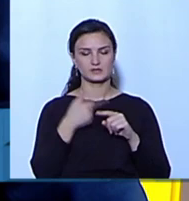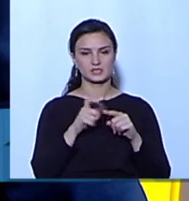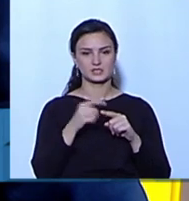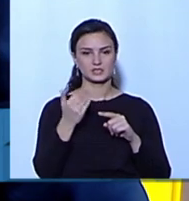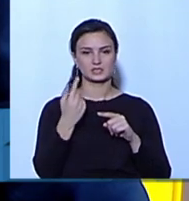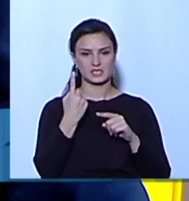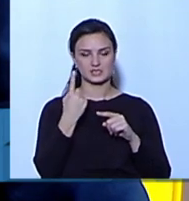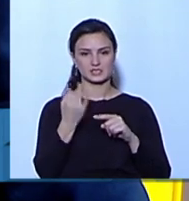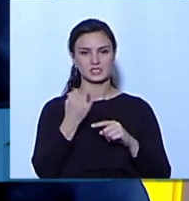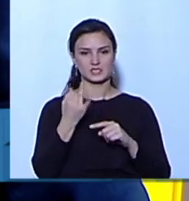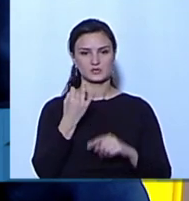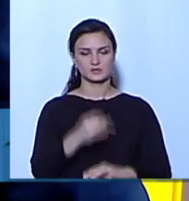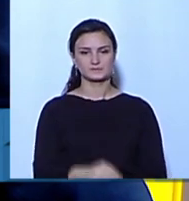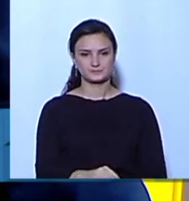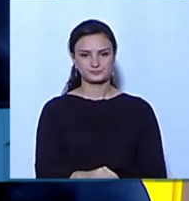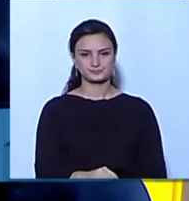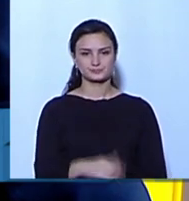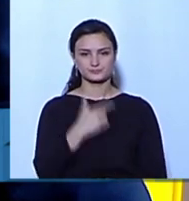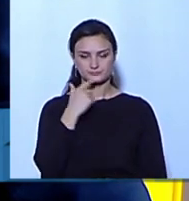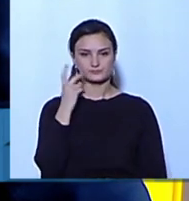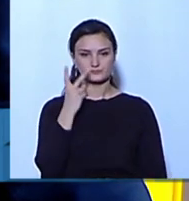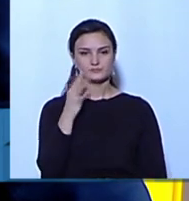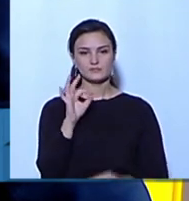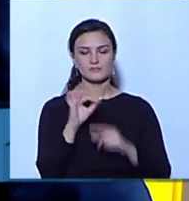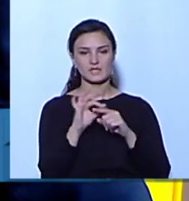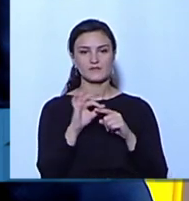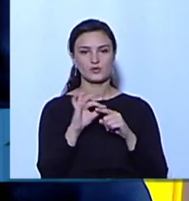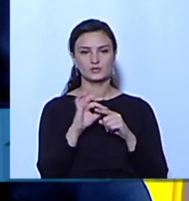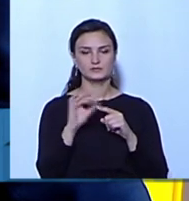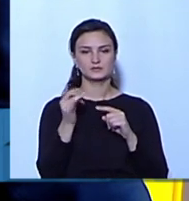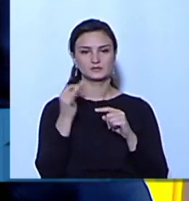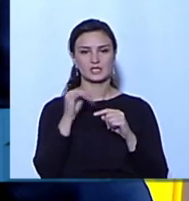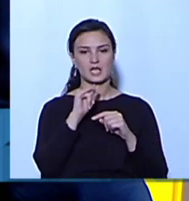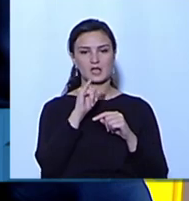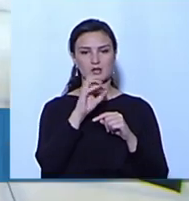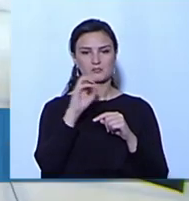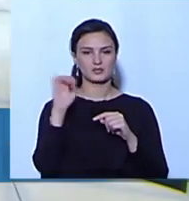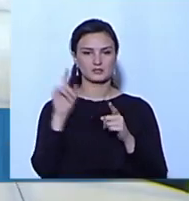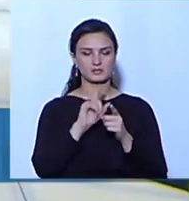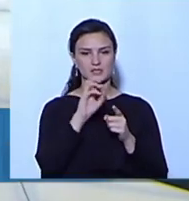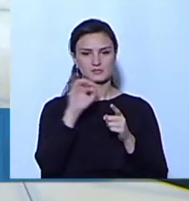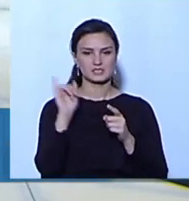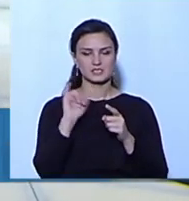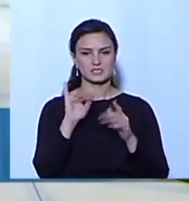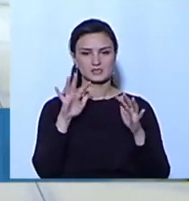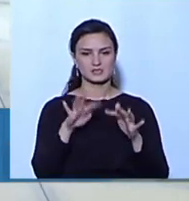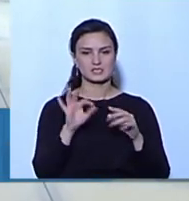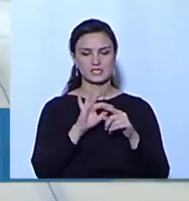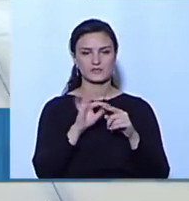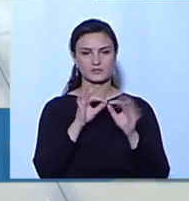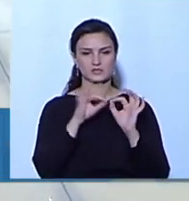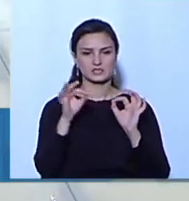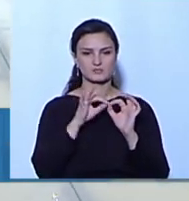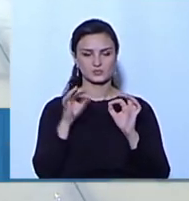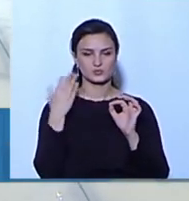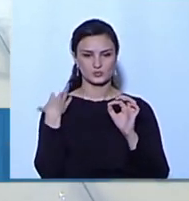ძალიან საინტერესო როგორი, ხა ბაყურებს შეიძლება საერთოდ, მაგრამ ნევროლოგიის ეს არის ანბანი. იმის მიხედვით, საერთოდ ნერვულ სისტემაში და